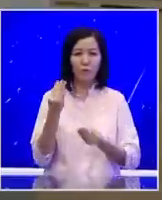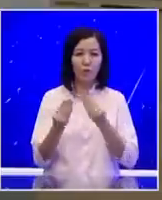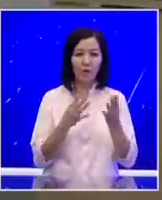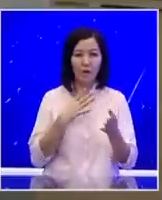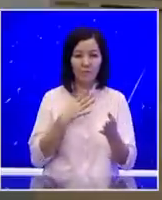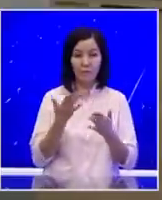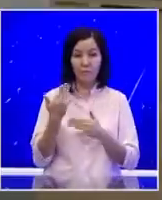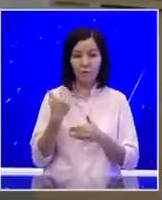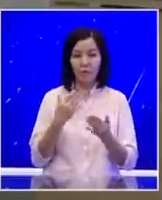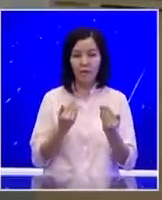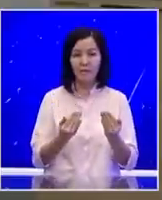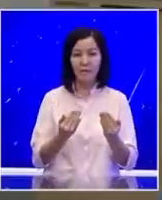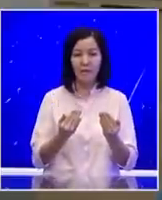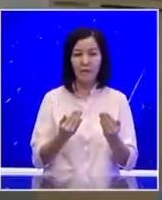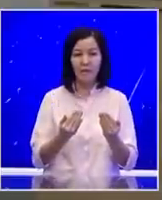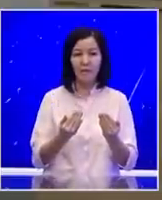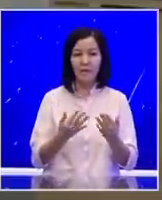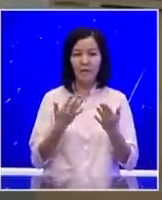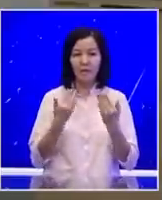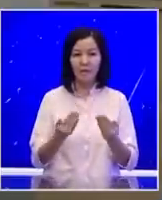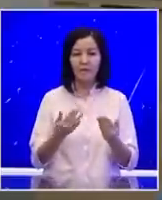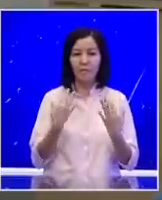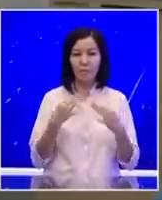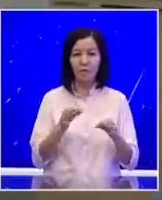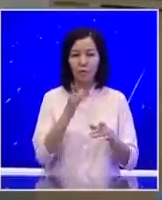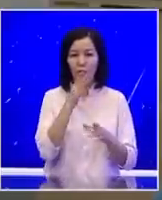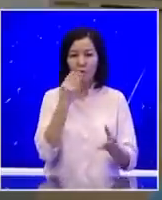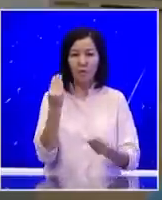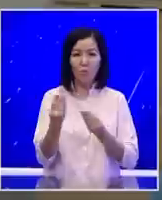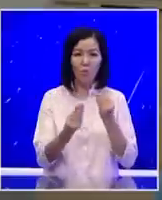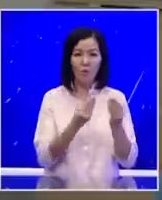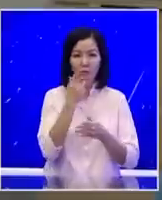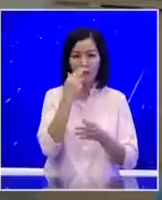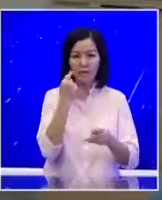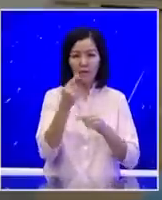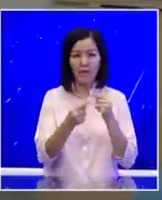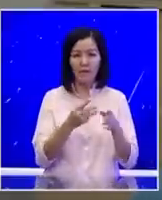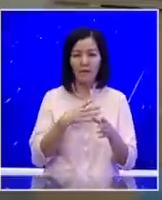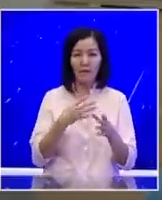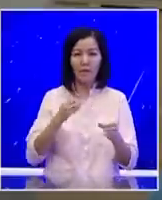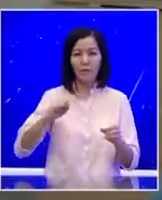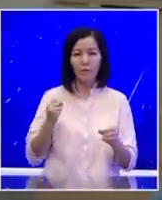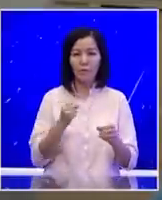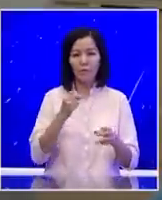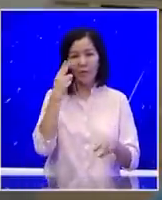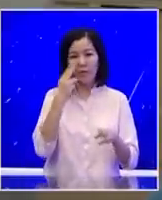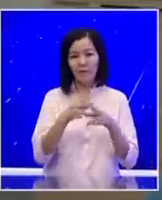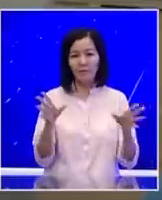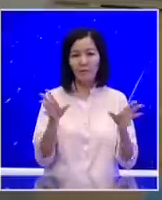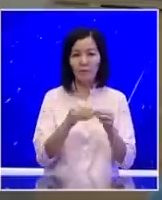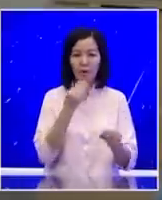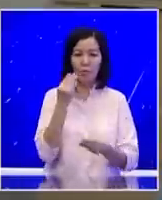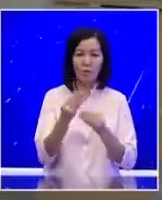кейін жұмыстан қалай қолымыз босайды, сол кезде жаңағы өзіміздің достарымыз бар, ағаларымыз